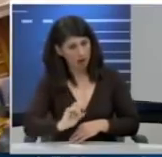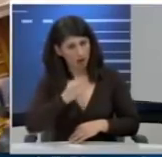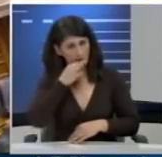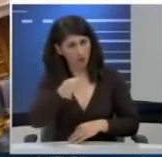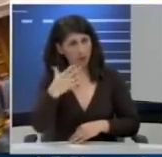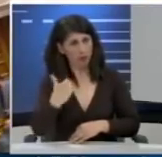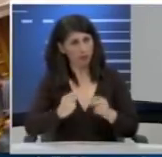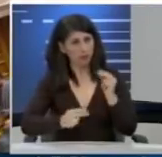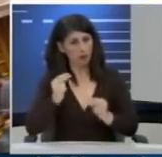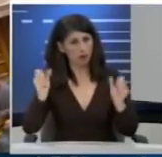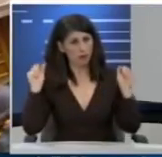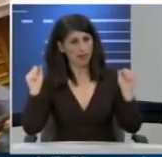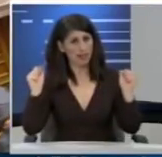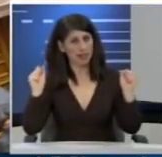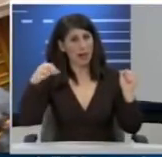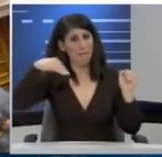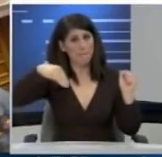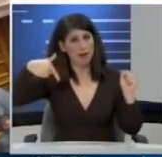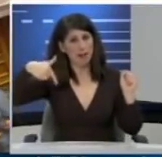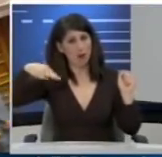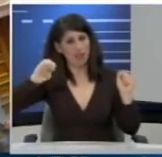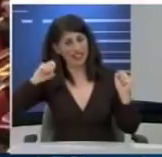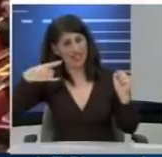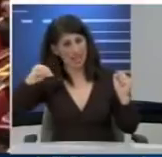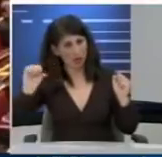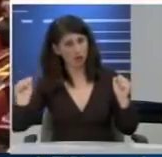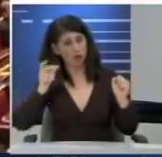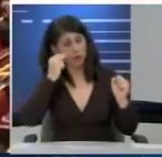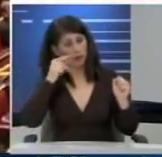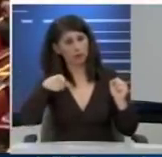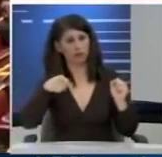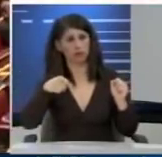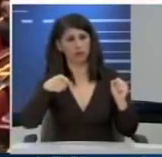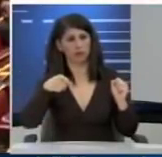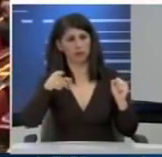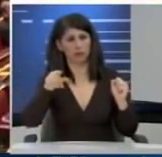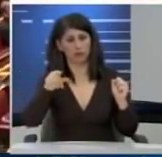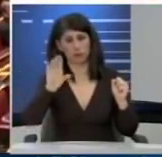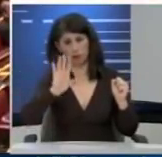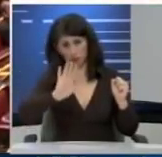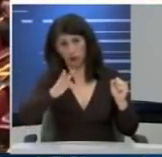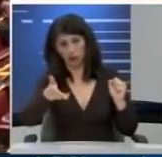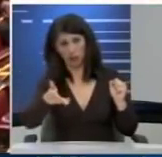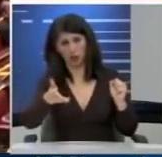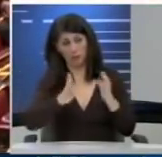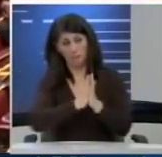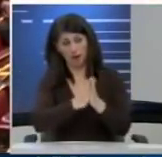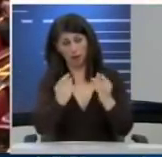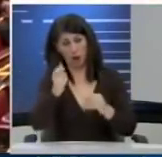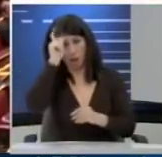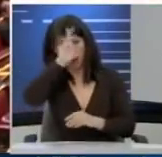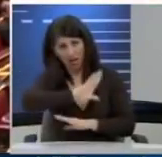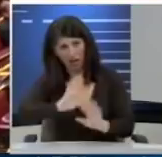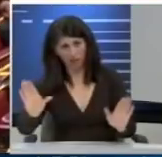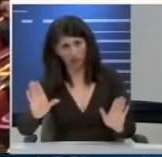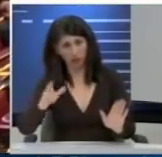πω πως έχει πρόβλημα υγείας ο Μανώλης ο Γλέζος και παρακολουθεί τη συνεδρίαση. Σας παρακαλώ πάρα πολύ. Είναι